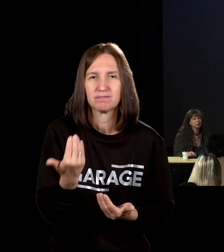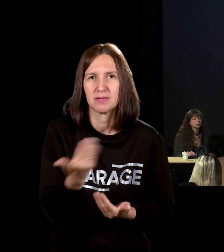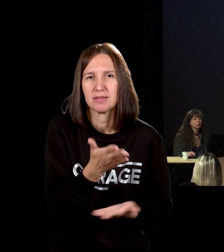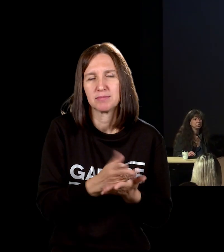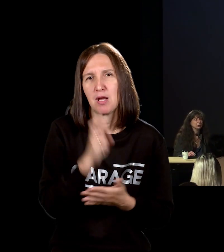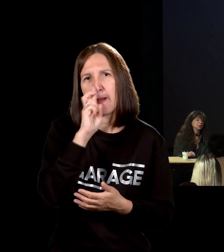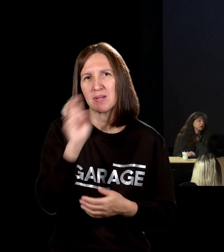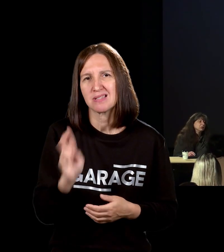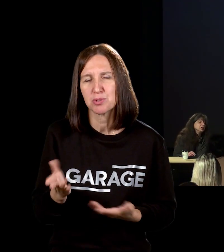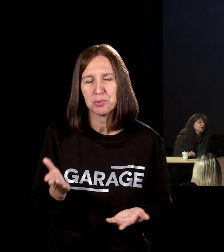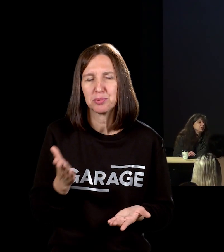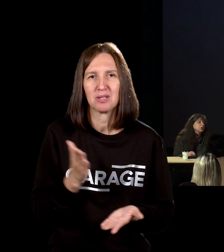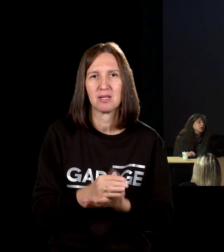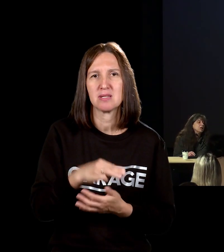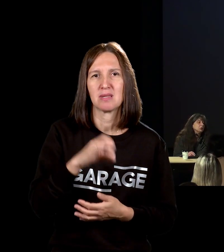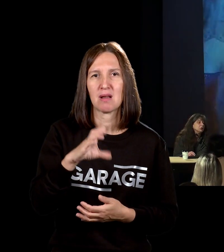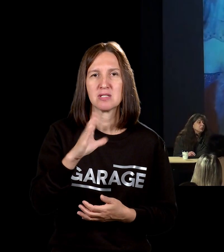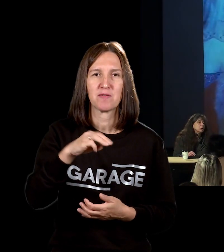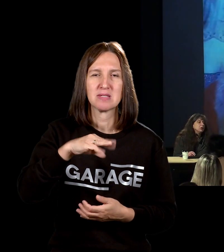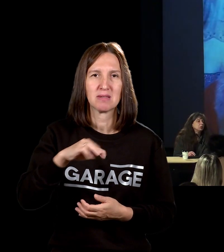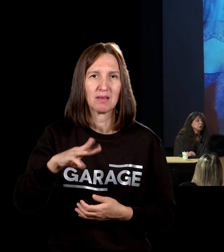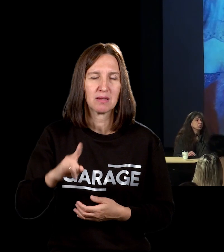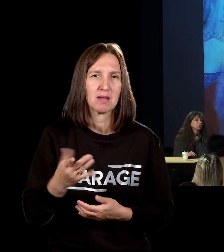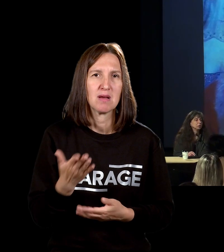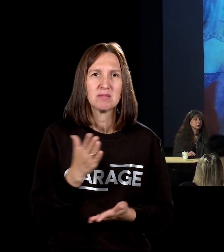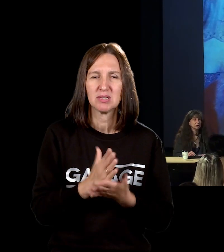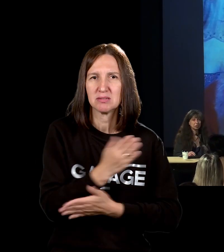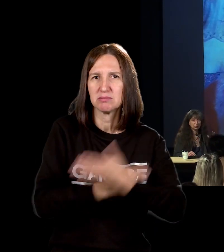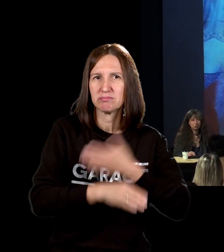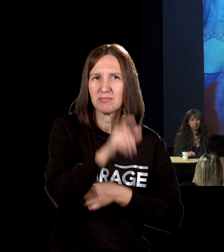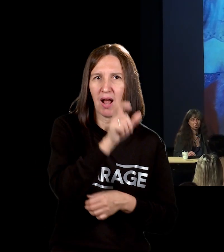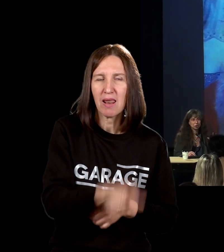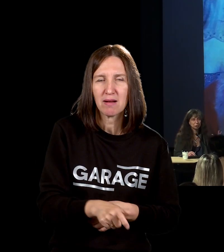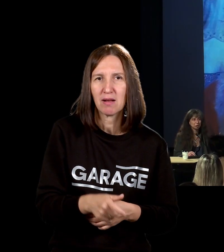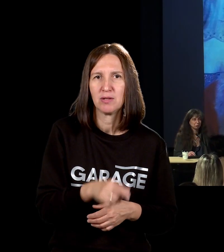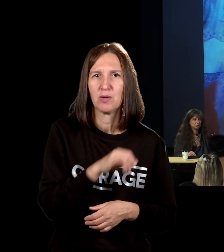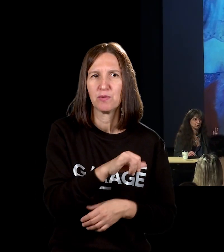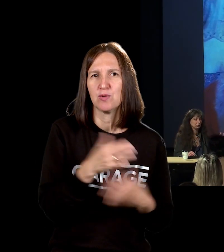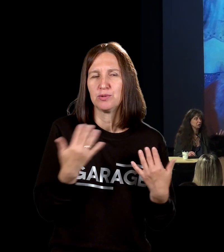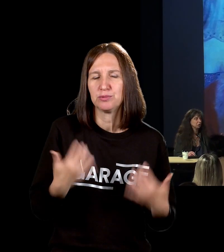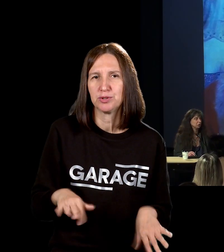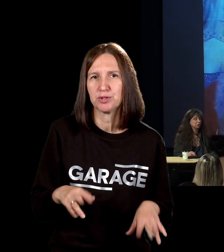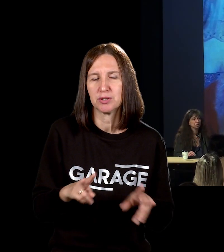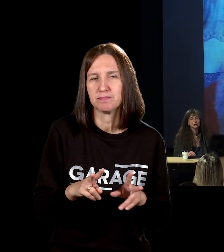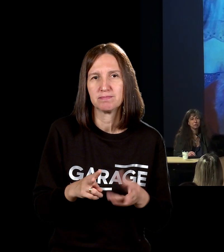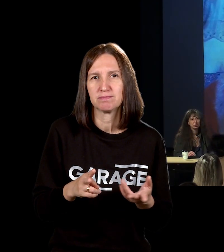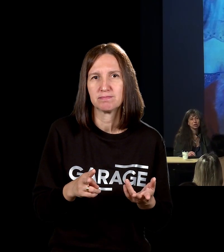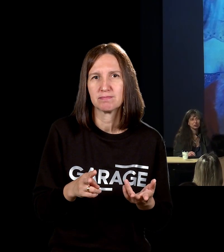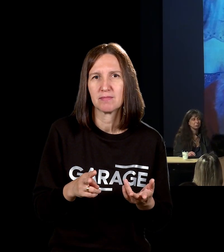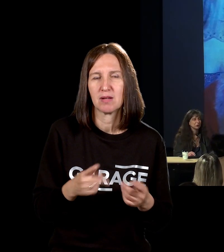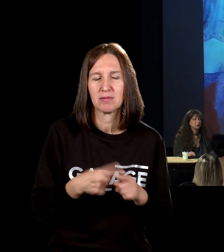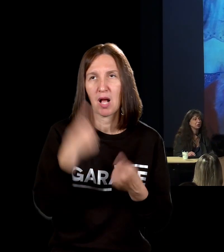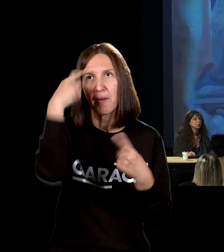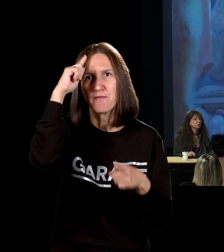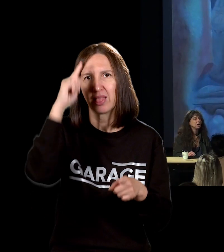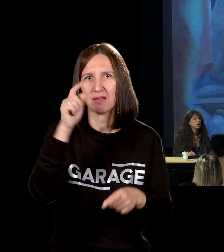проститутками, трансвеститами, с удивительным коллегой, у которого с какими-то совершенно уже почти из